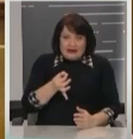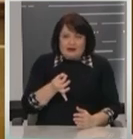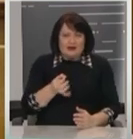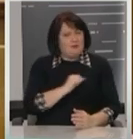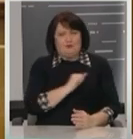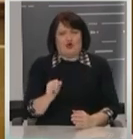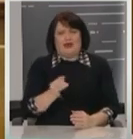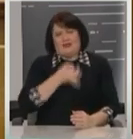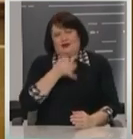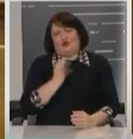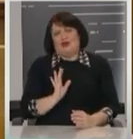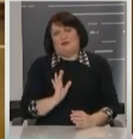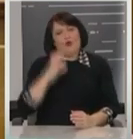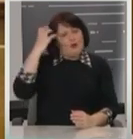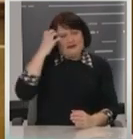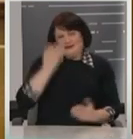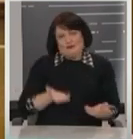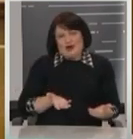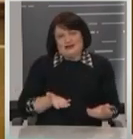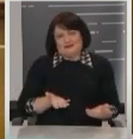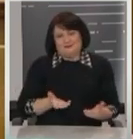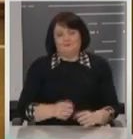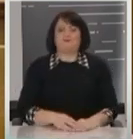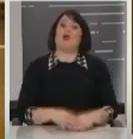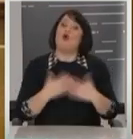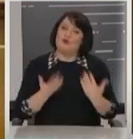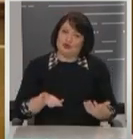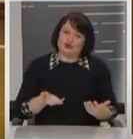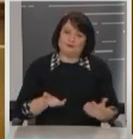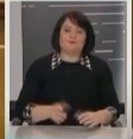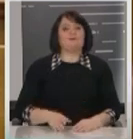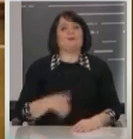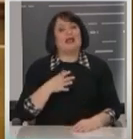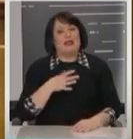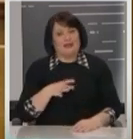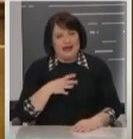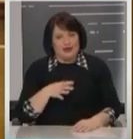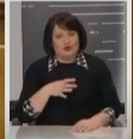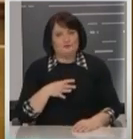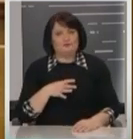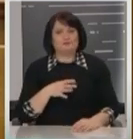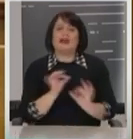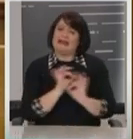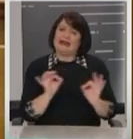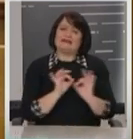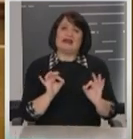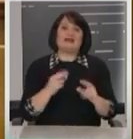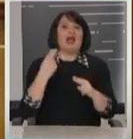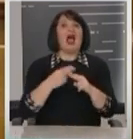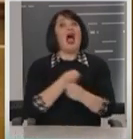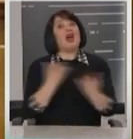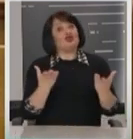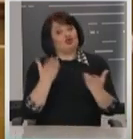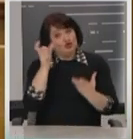πει ο Αϊνστάιν. Όμως, θα ήθελα... Εντάξει, ξέρουμε, εσείς είστε άριστος και